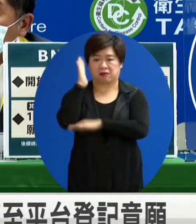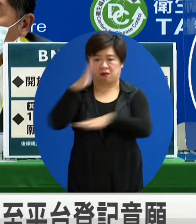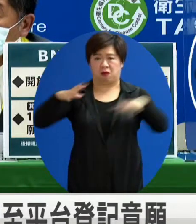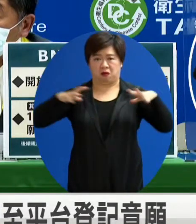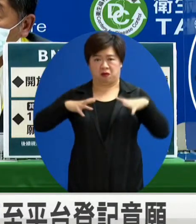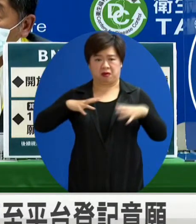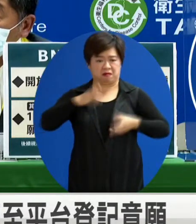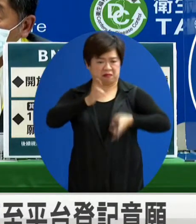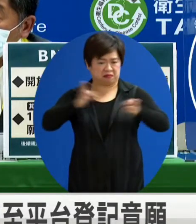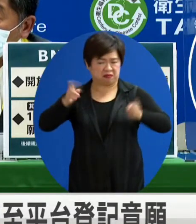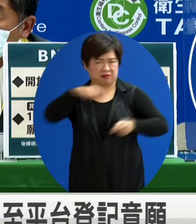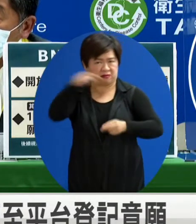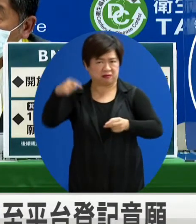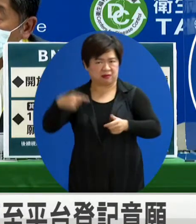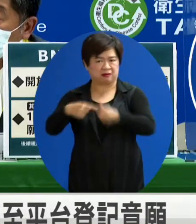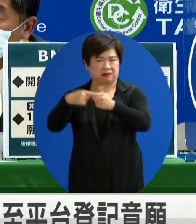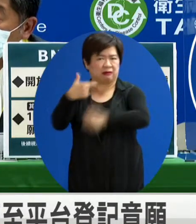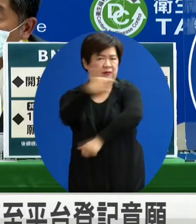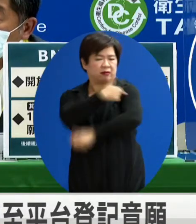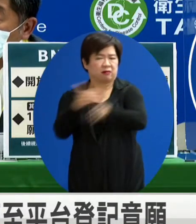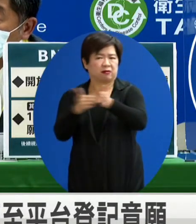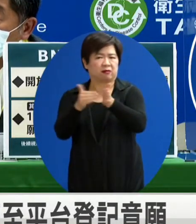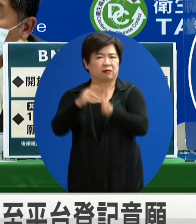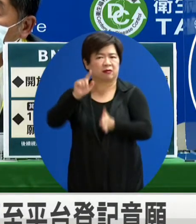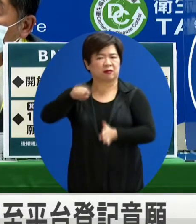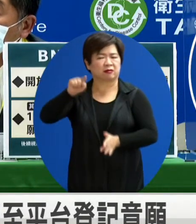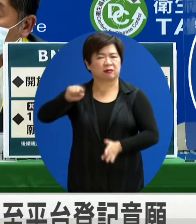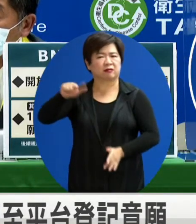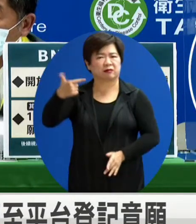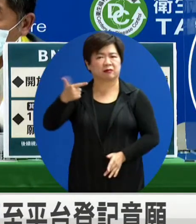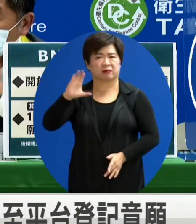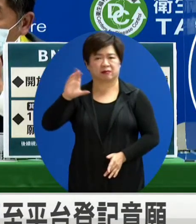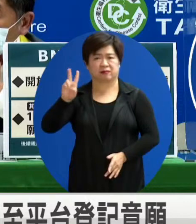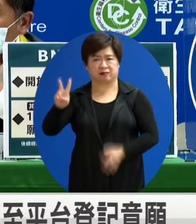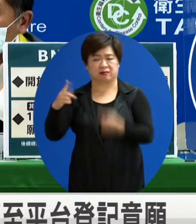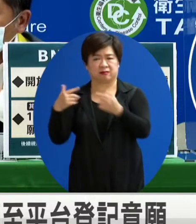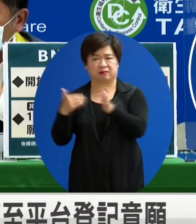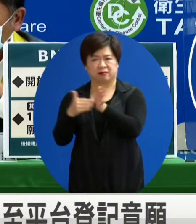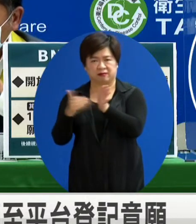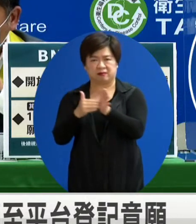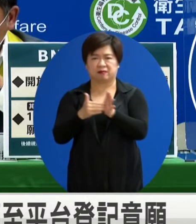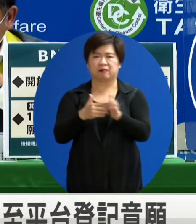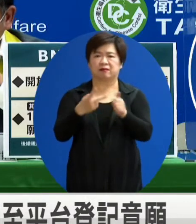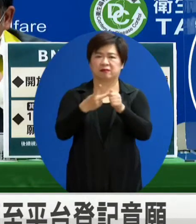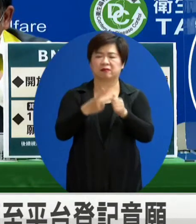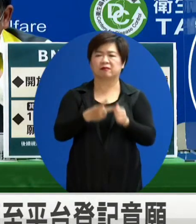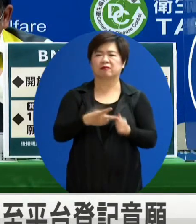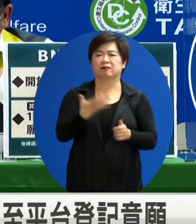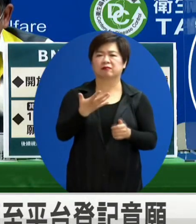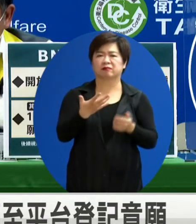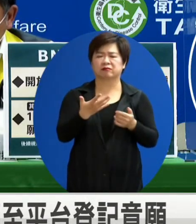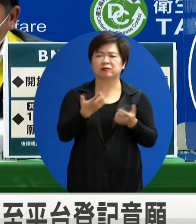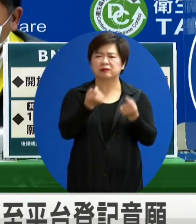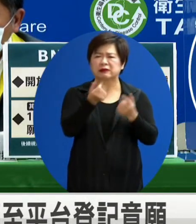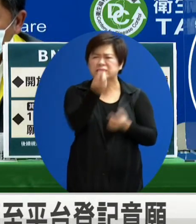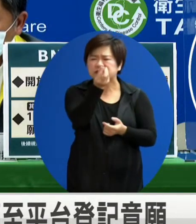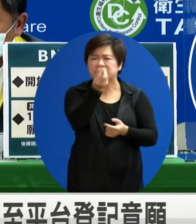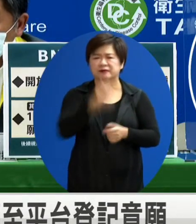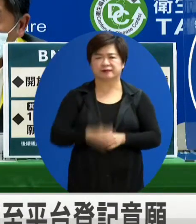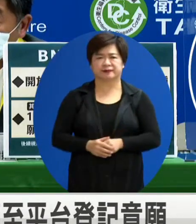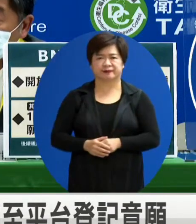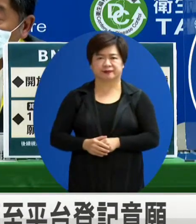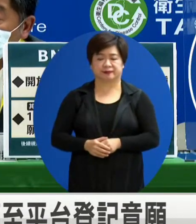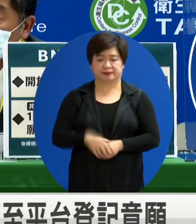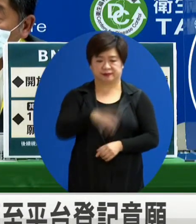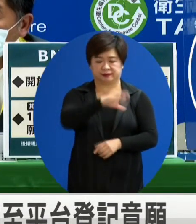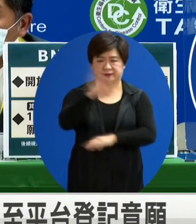面，现在施打第一剂的1692名，施打第二剂有925名，那在